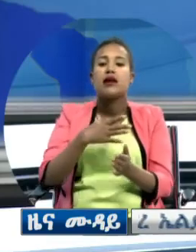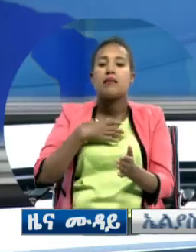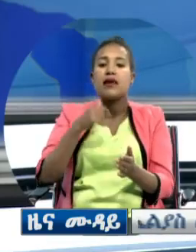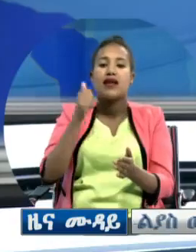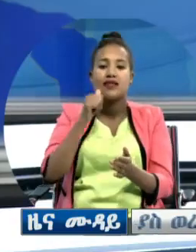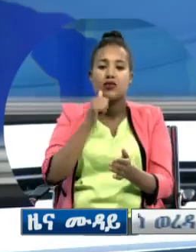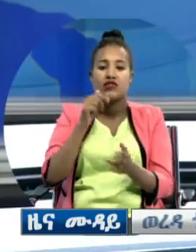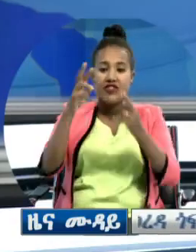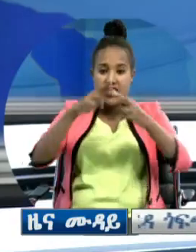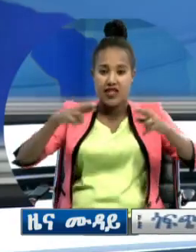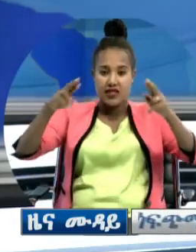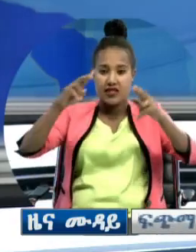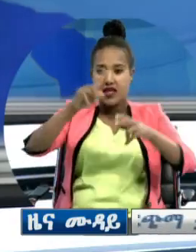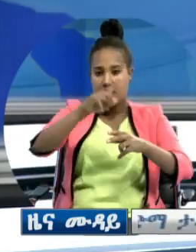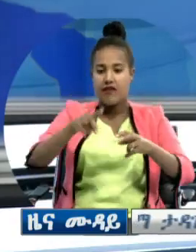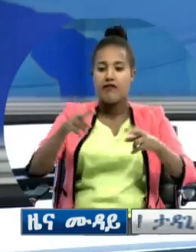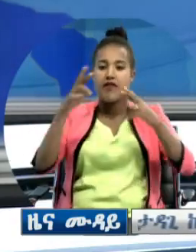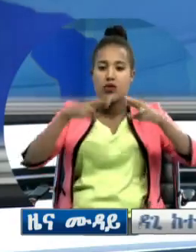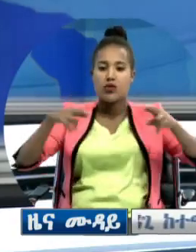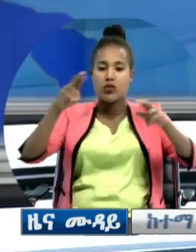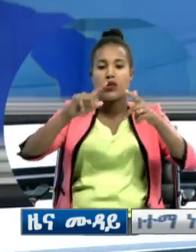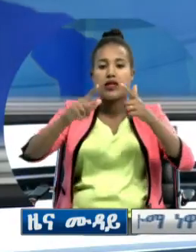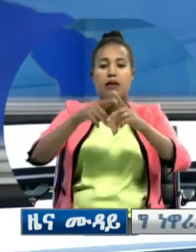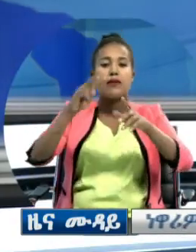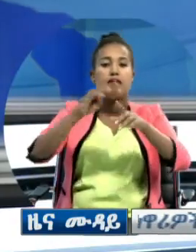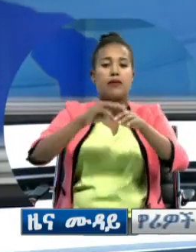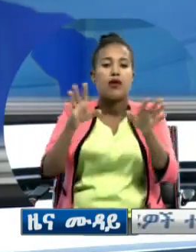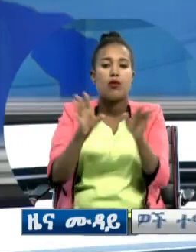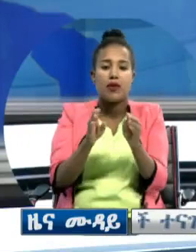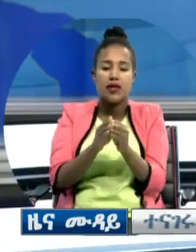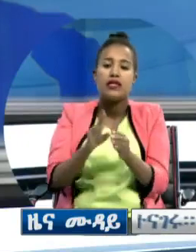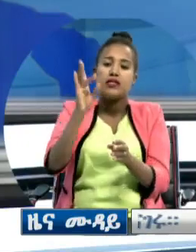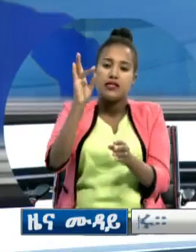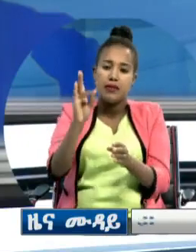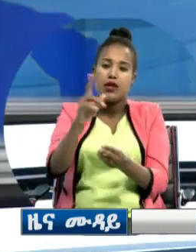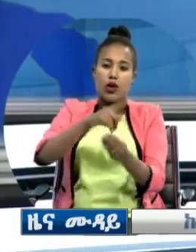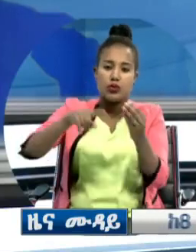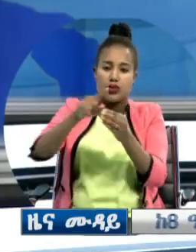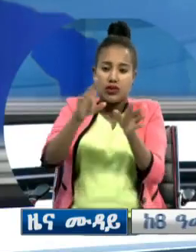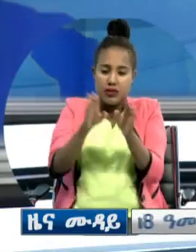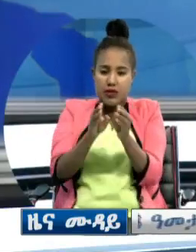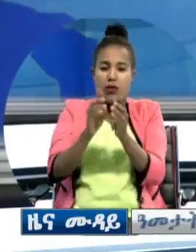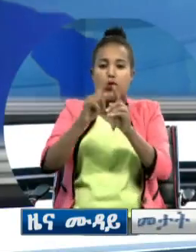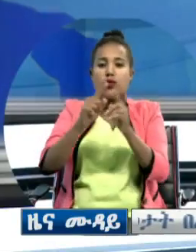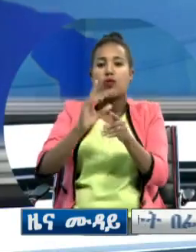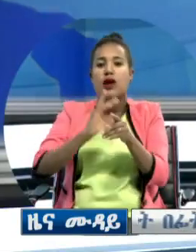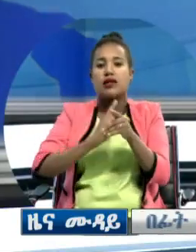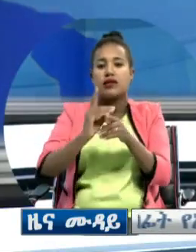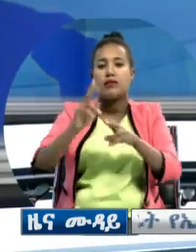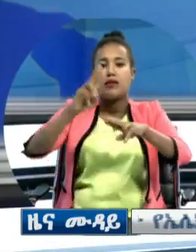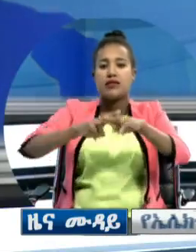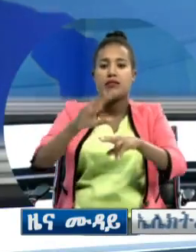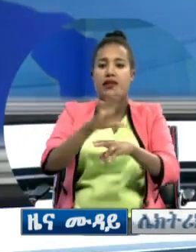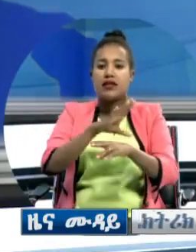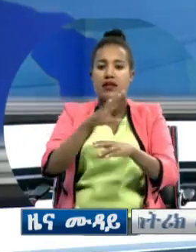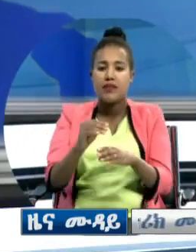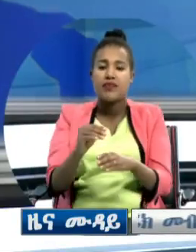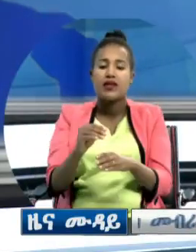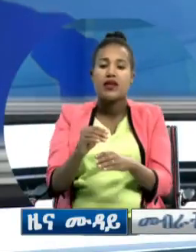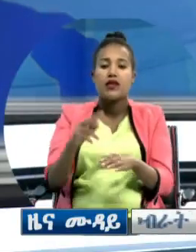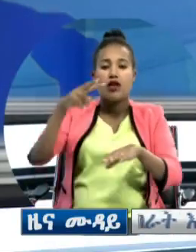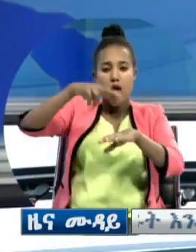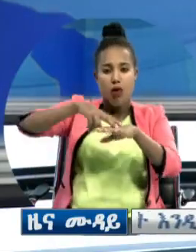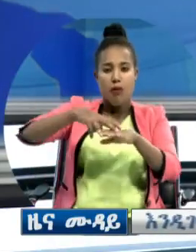ፌዴሬሽን ጠየቀ። ፌዴሬሽኑ ሁለተኛ መደበኛ ጉባኤ አሰባተኛ ዙር ስብሰባውን የተለያዩ አቅጣጫዎችን በማስቀመጥና